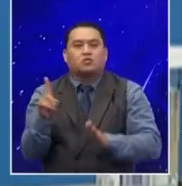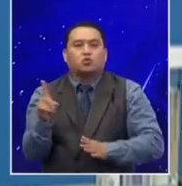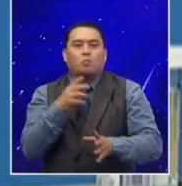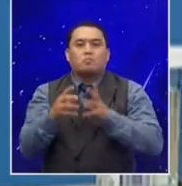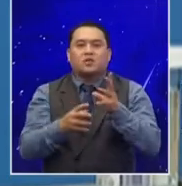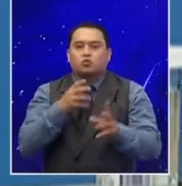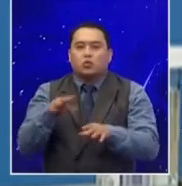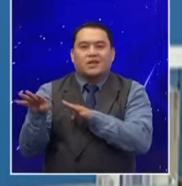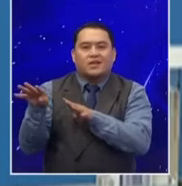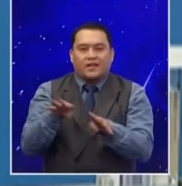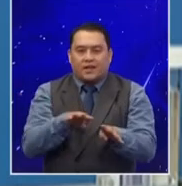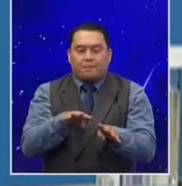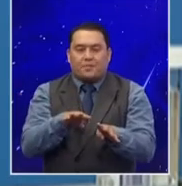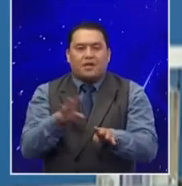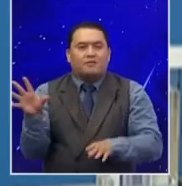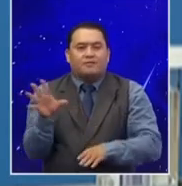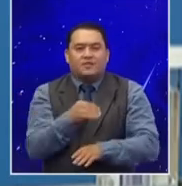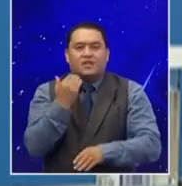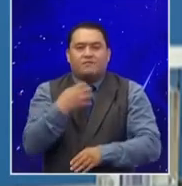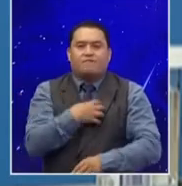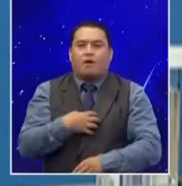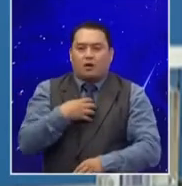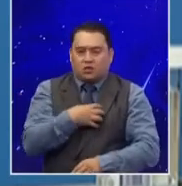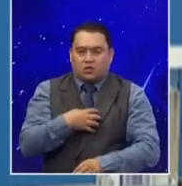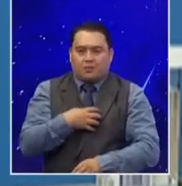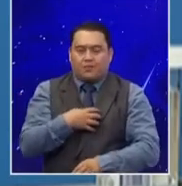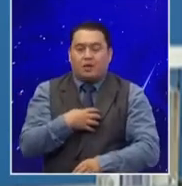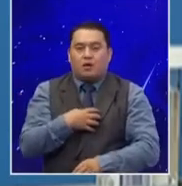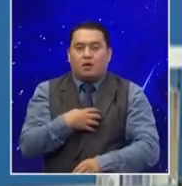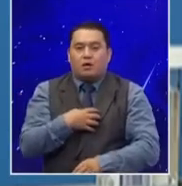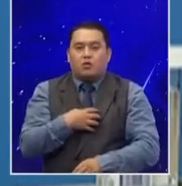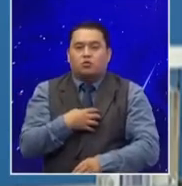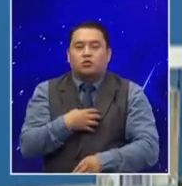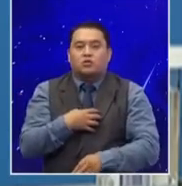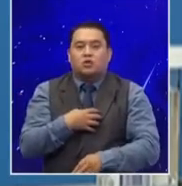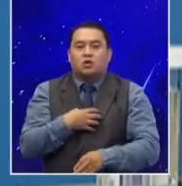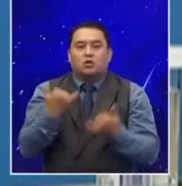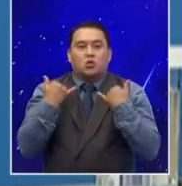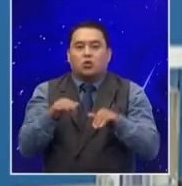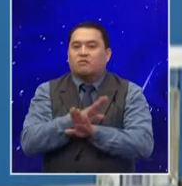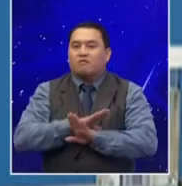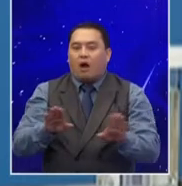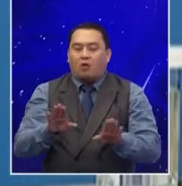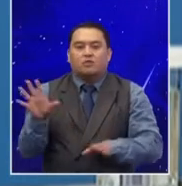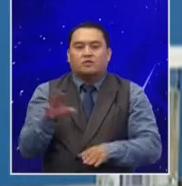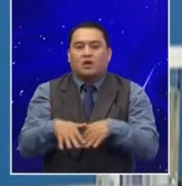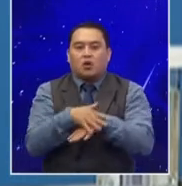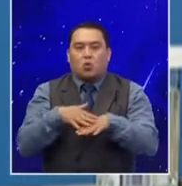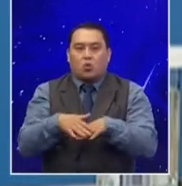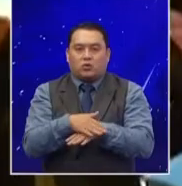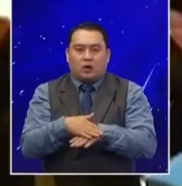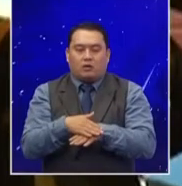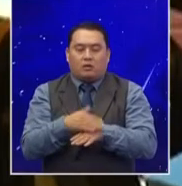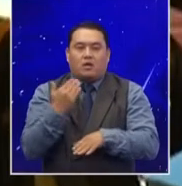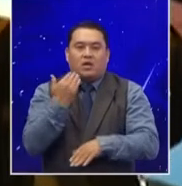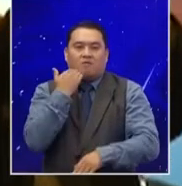международные рейтинги при всей их важности уже не производят впечатления на граждан и не